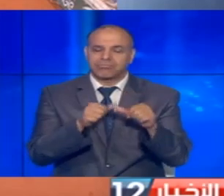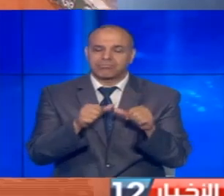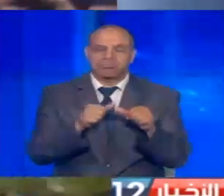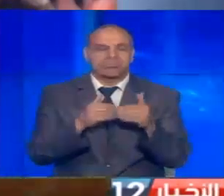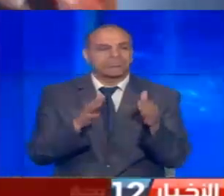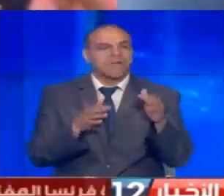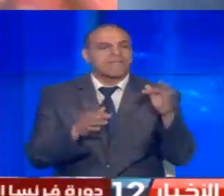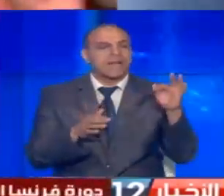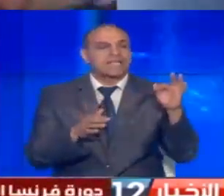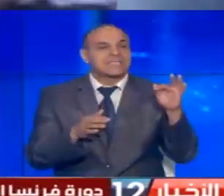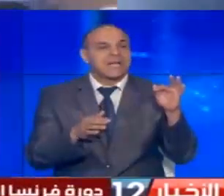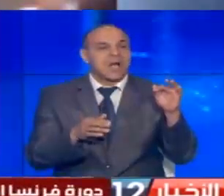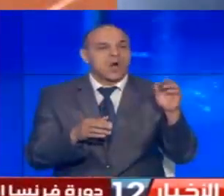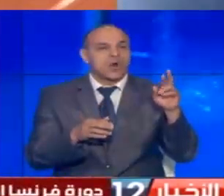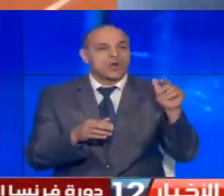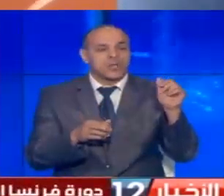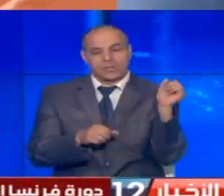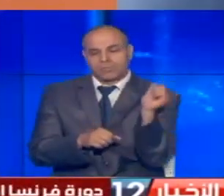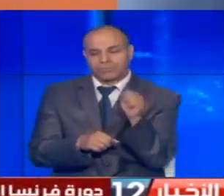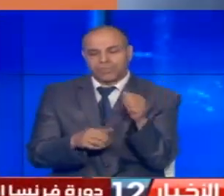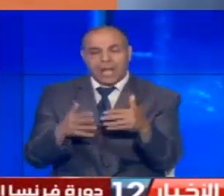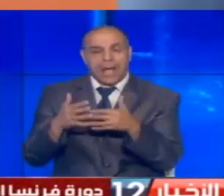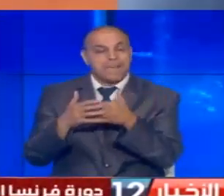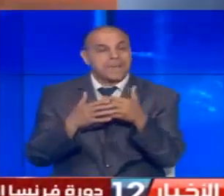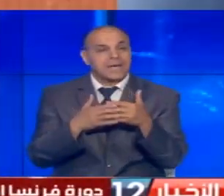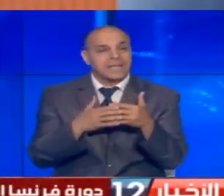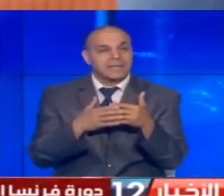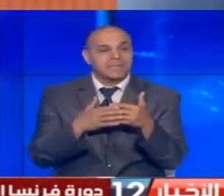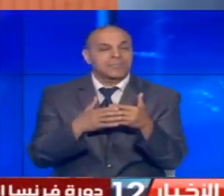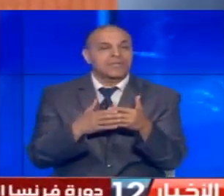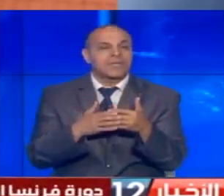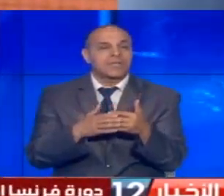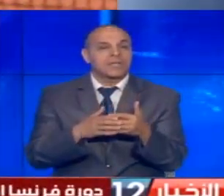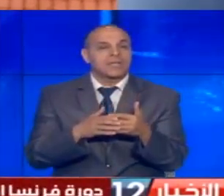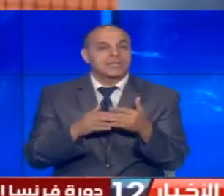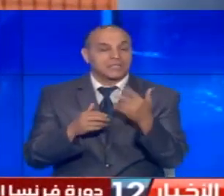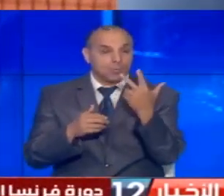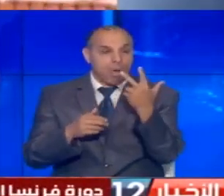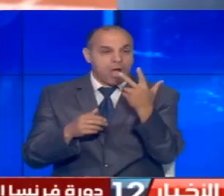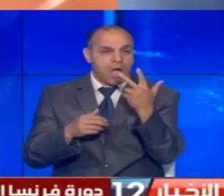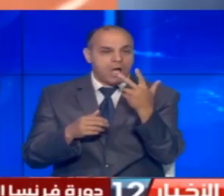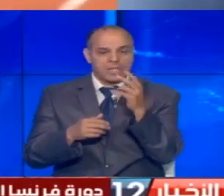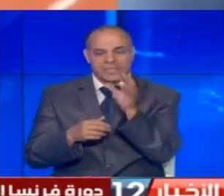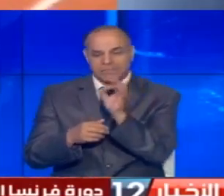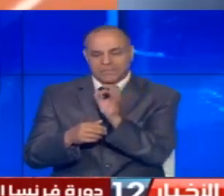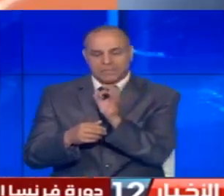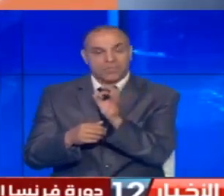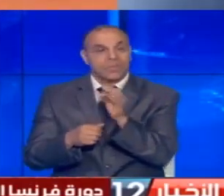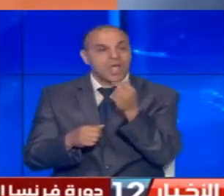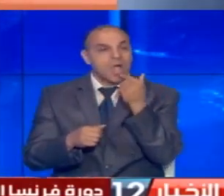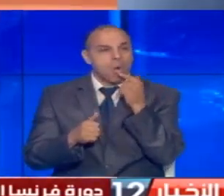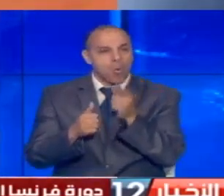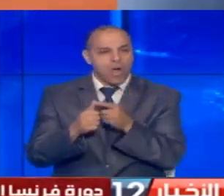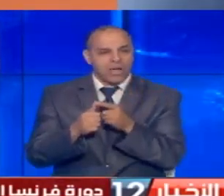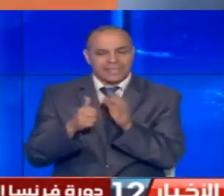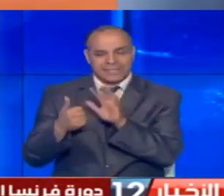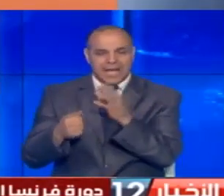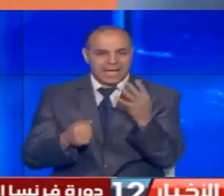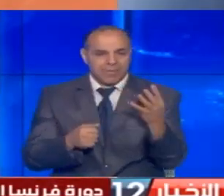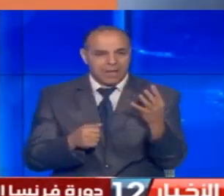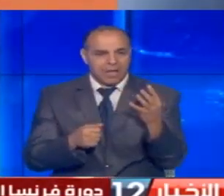المفتوحة للتنس إثر تغلبه على الأمريكي جو إسنسير ب3 مجموعات دون مقابل وبواقع